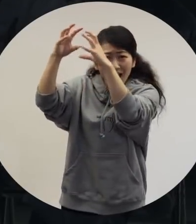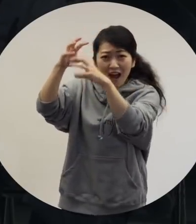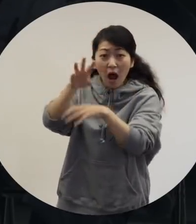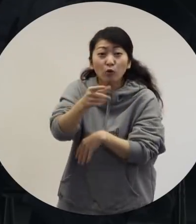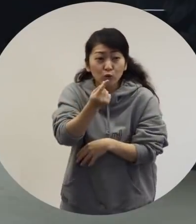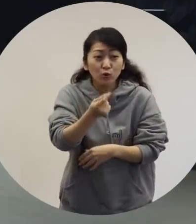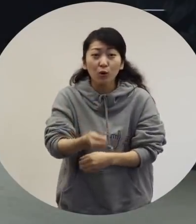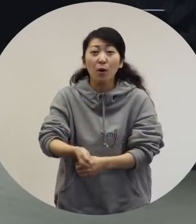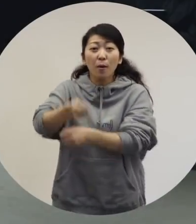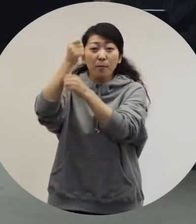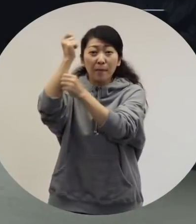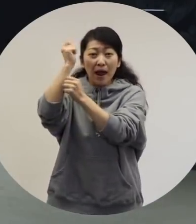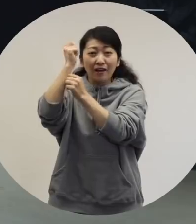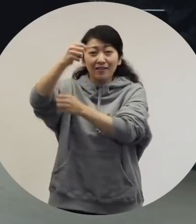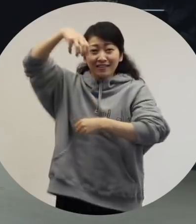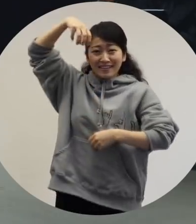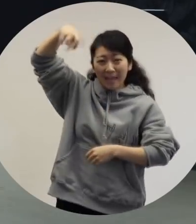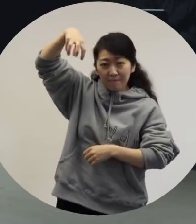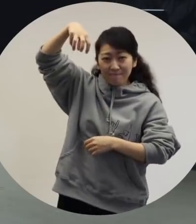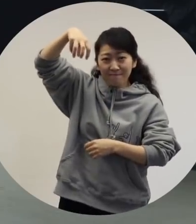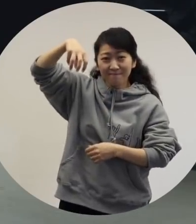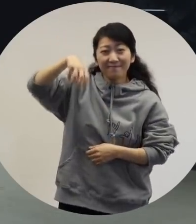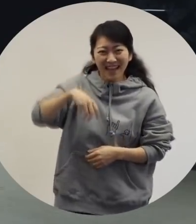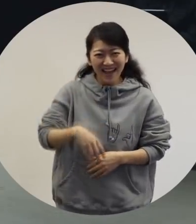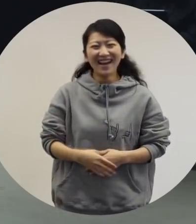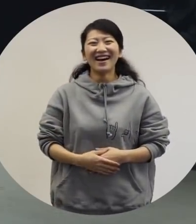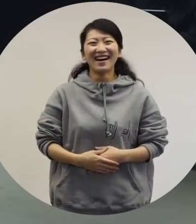ね、 パーカッション、 パーカッション、 神社的な。